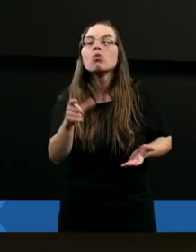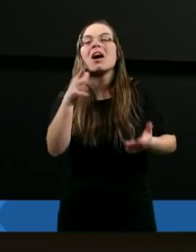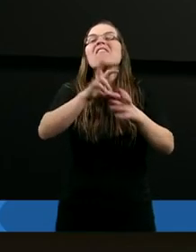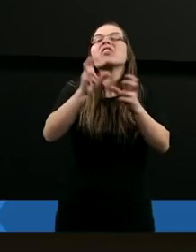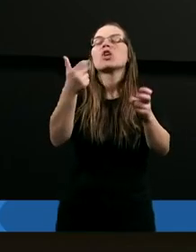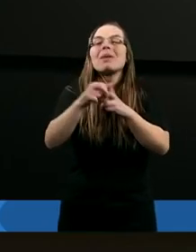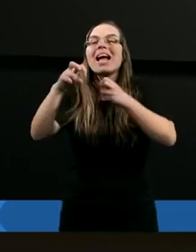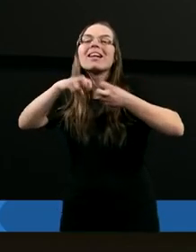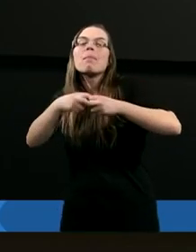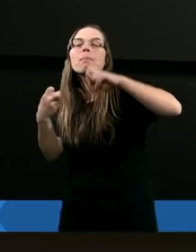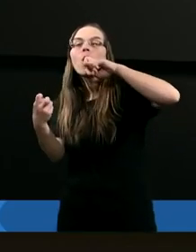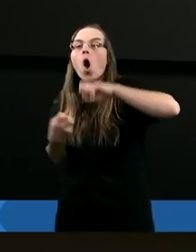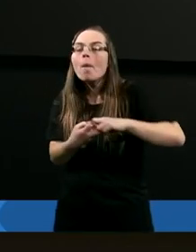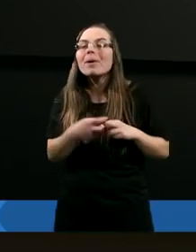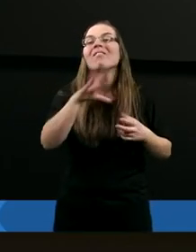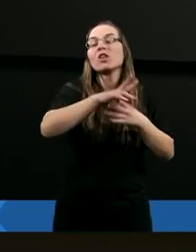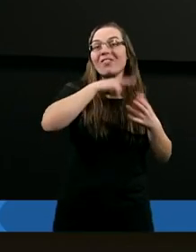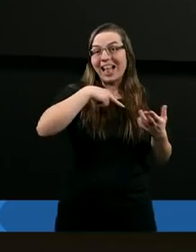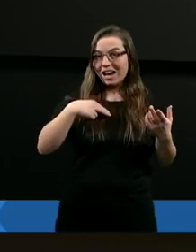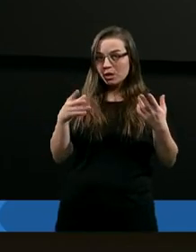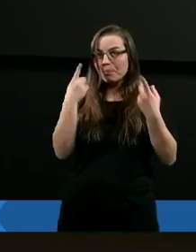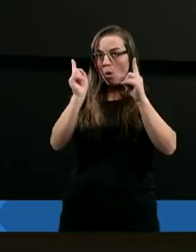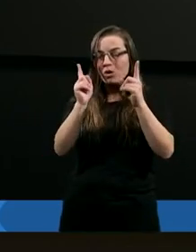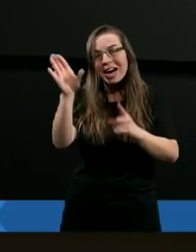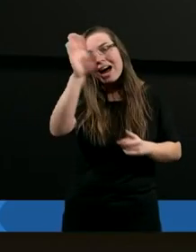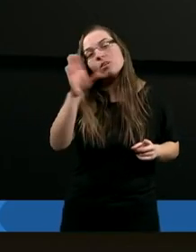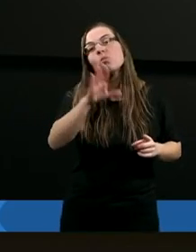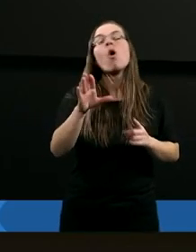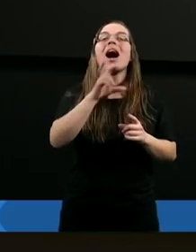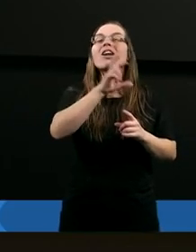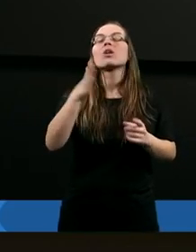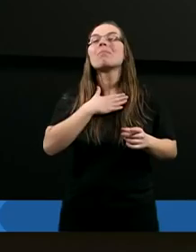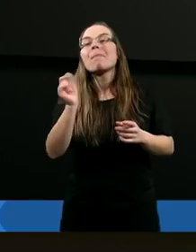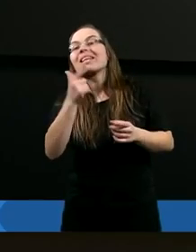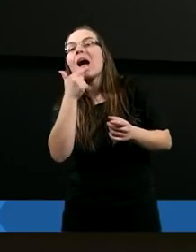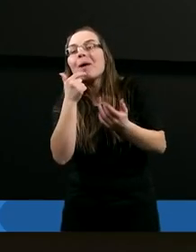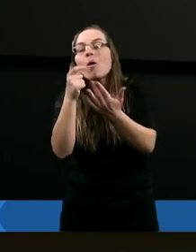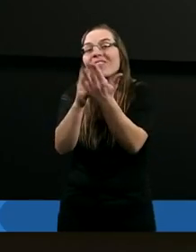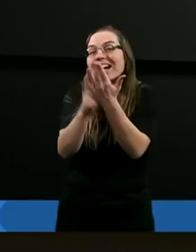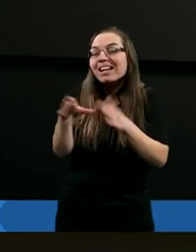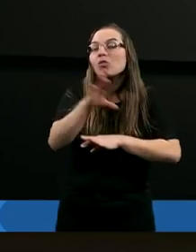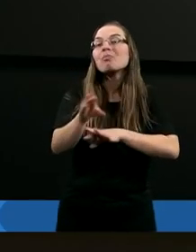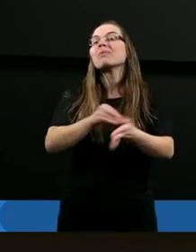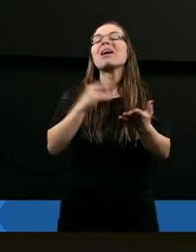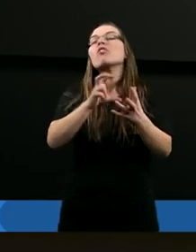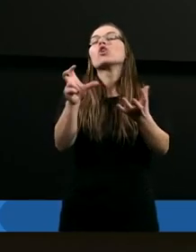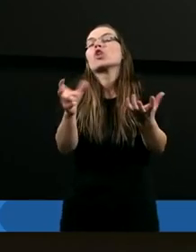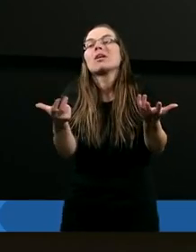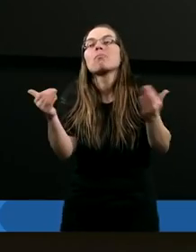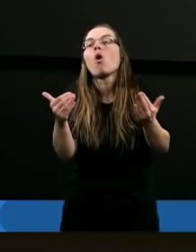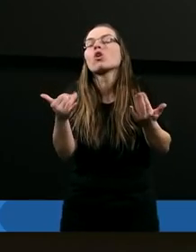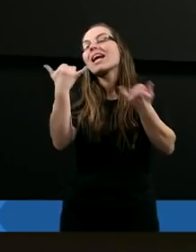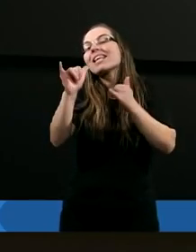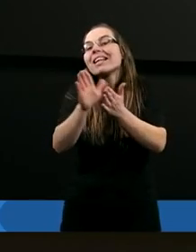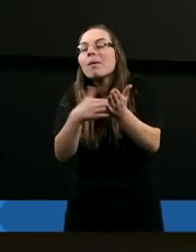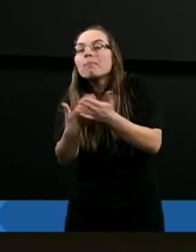jest problem? Panu Bogu? Czy w naszym postrzeganiu Pana Boga? Może mamy za mało wersetów w Piśmie Świętym? Czy